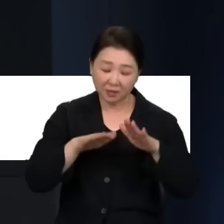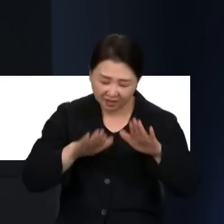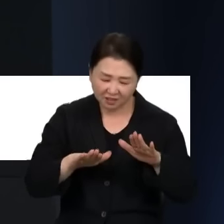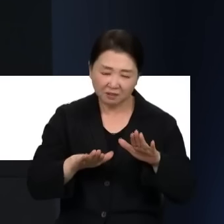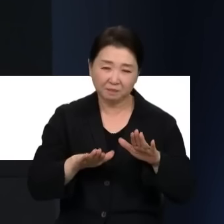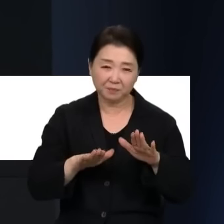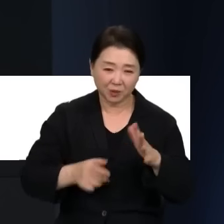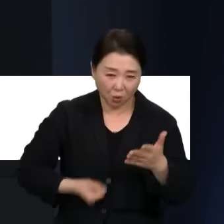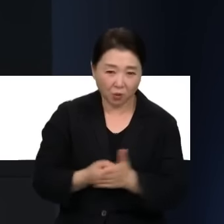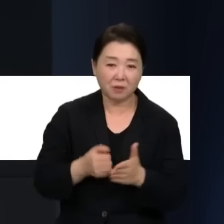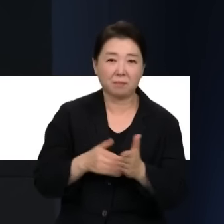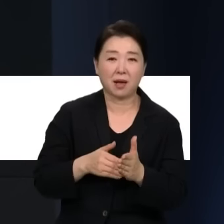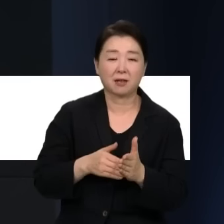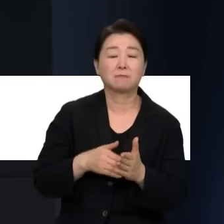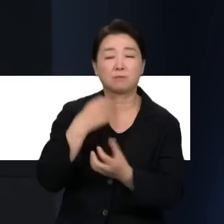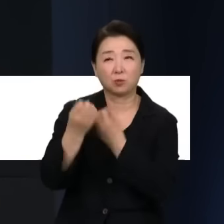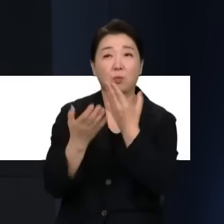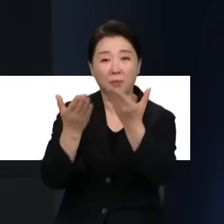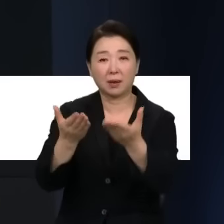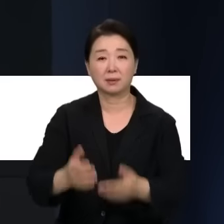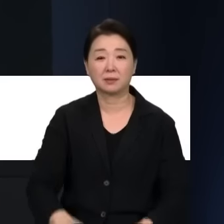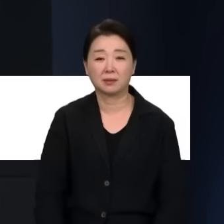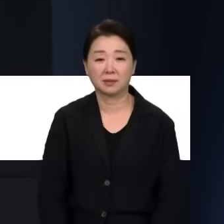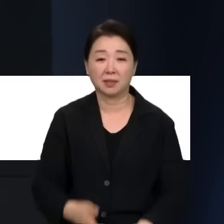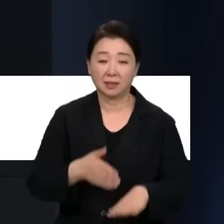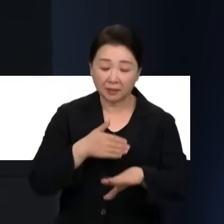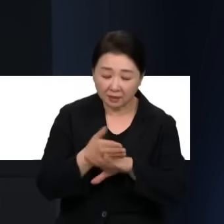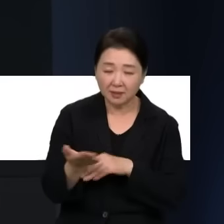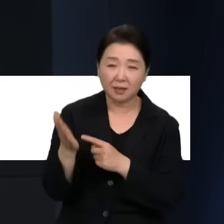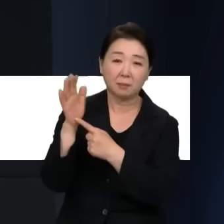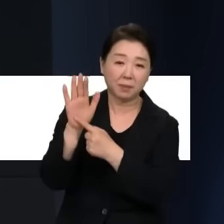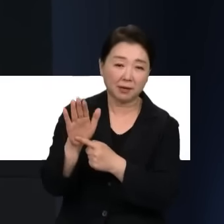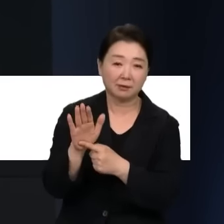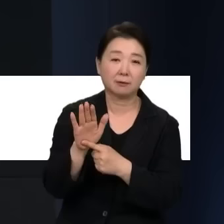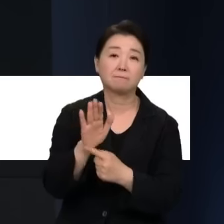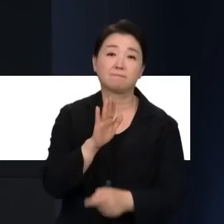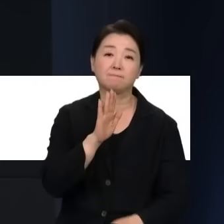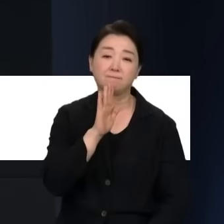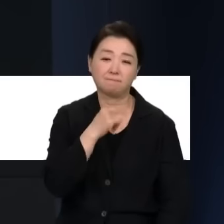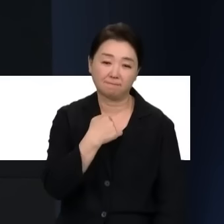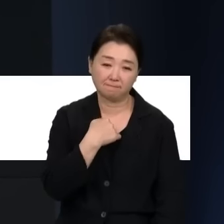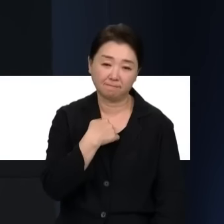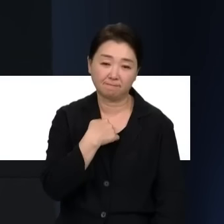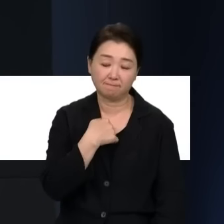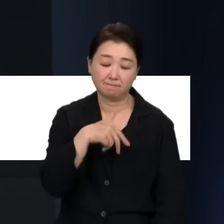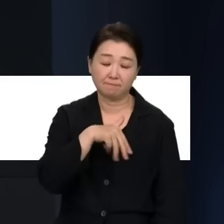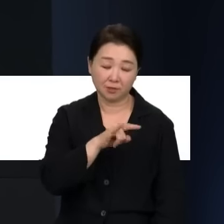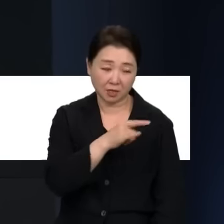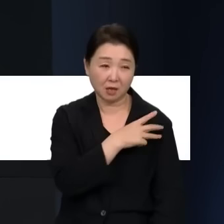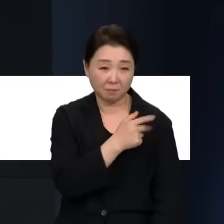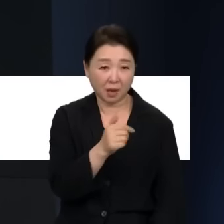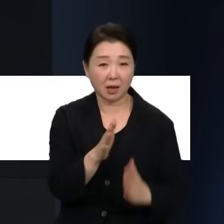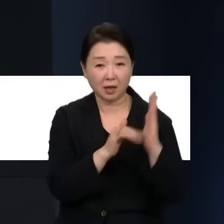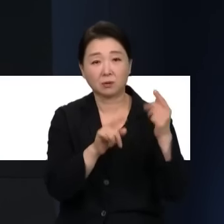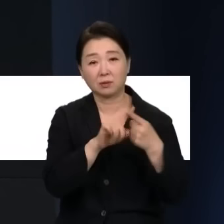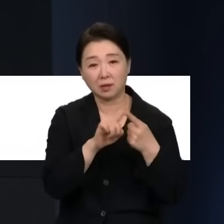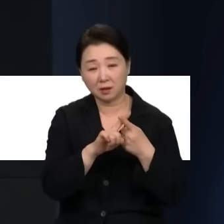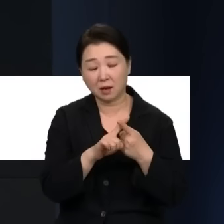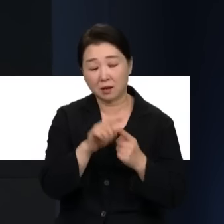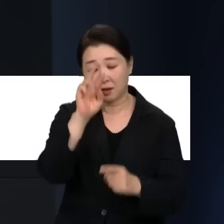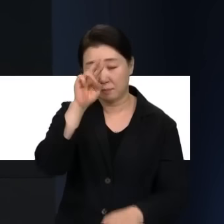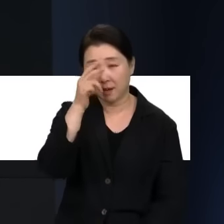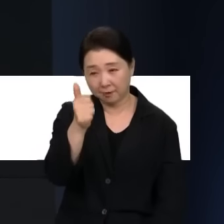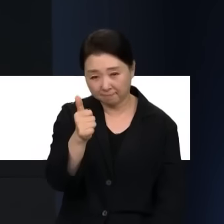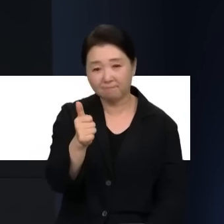와서야 용기를 내게 된 것입니다 이제 너무 이렇게 늦게 밝히게 된 거에 대해서 해병과 유가족분들과 박정은